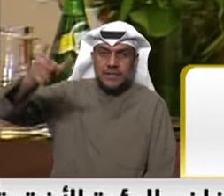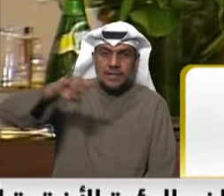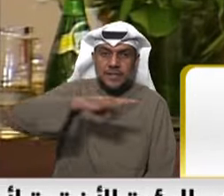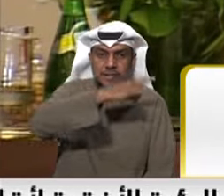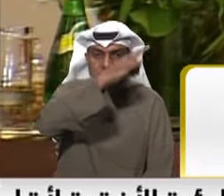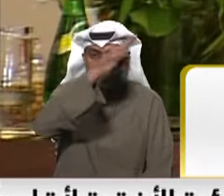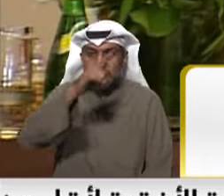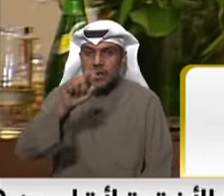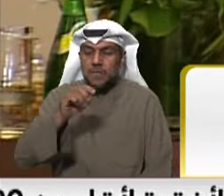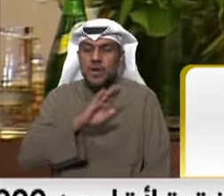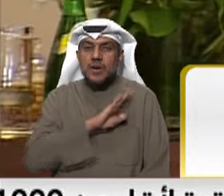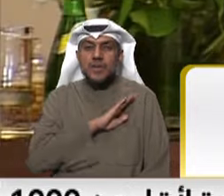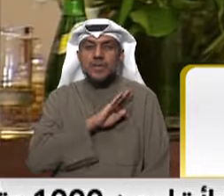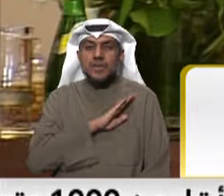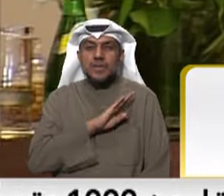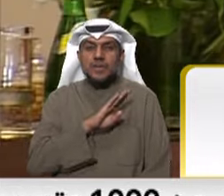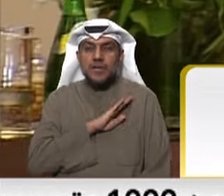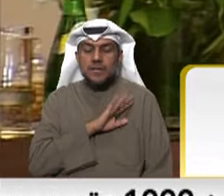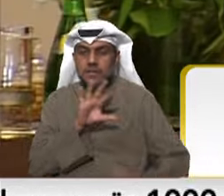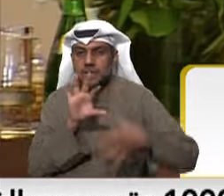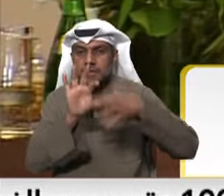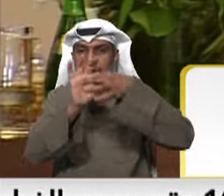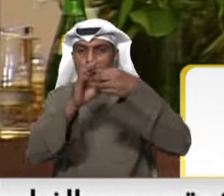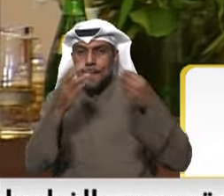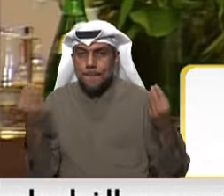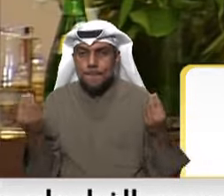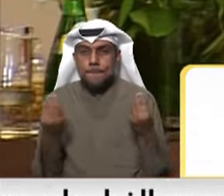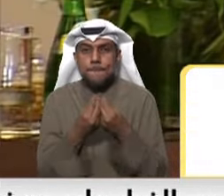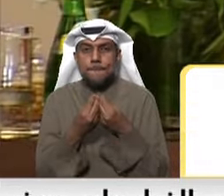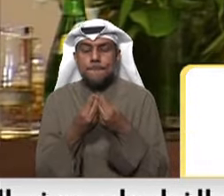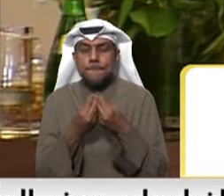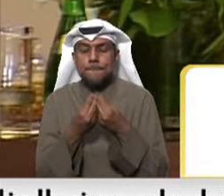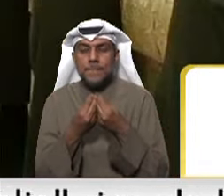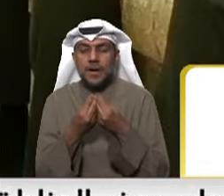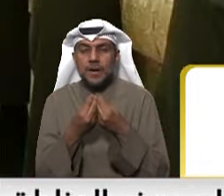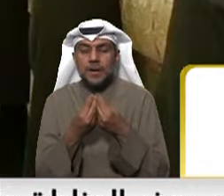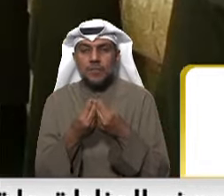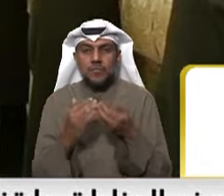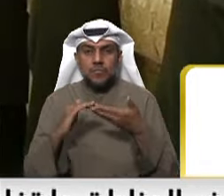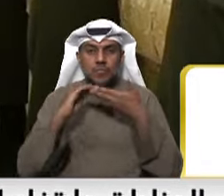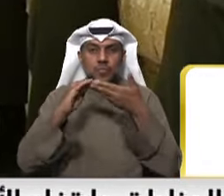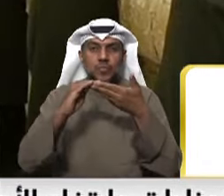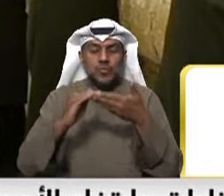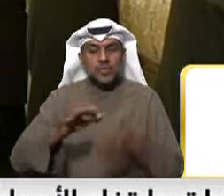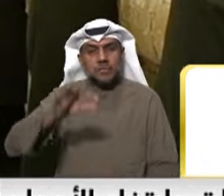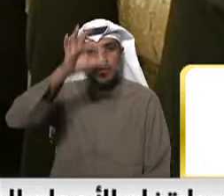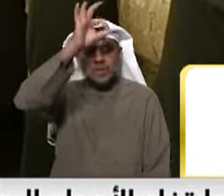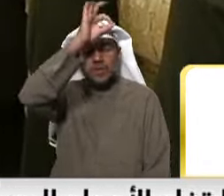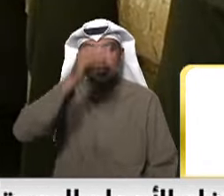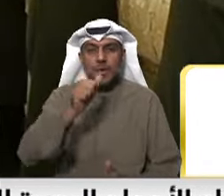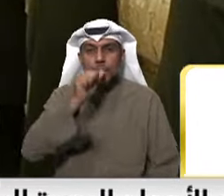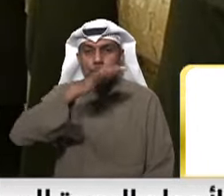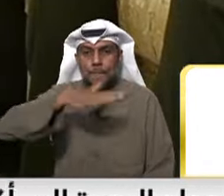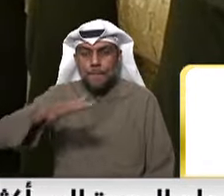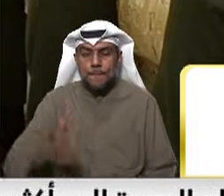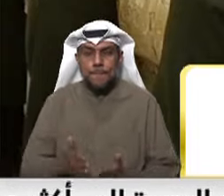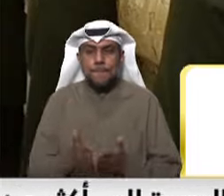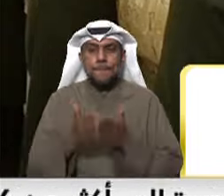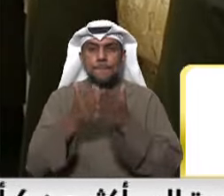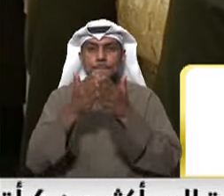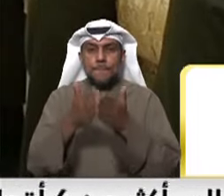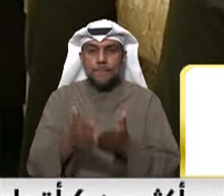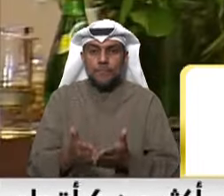بالتعاون والتنسيق مع الإدارة العامة لخفر السواحل لتحقيق